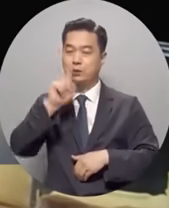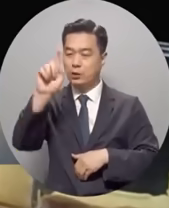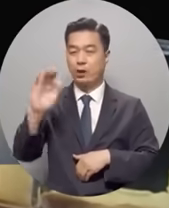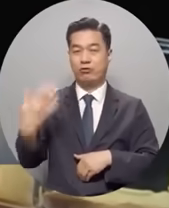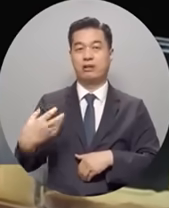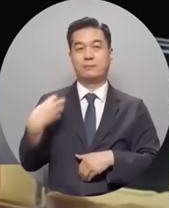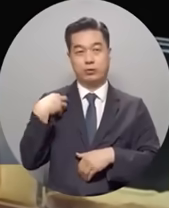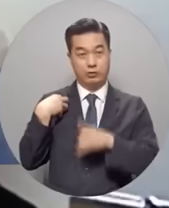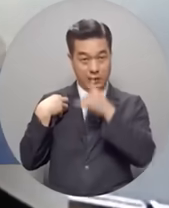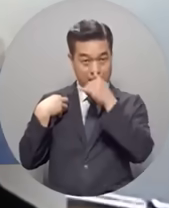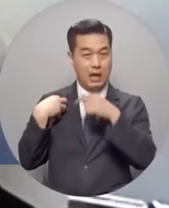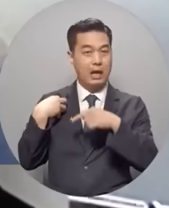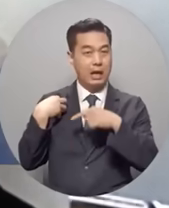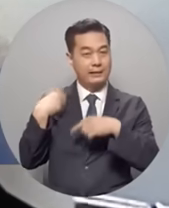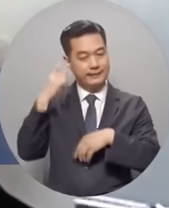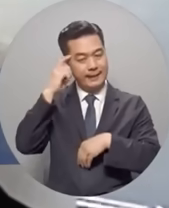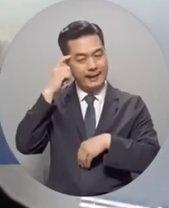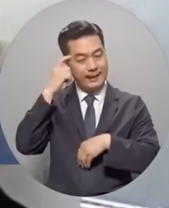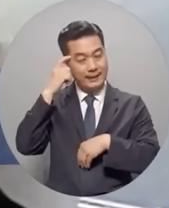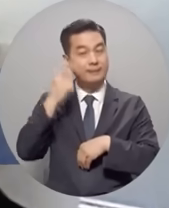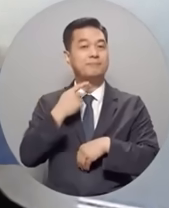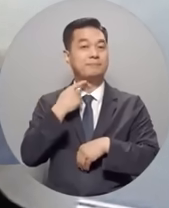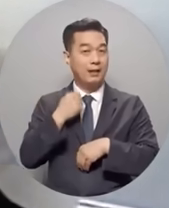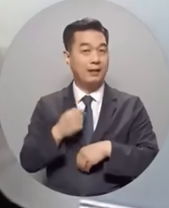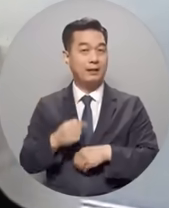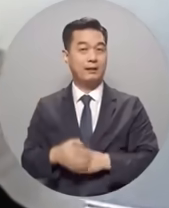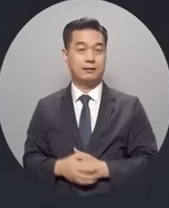있지 않느냐라고 하는 그런 생각은 사실은 했었어야죠.